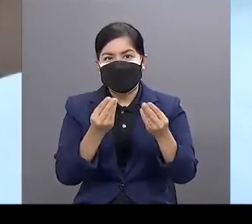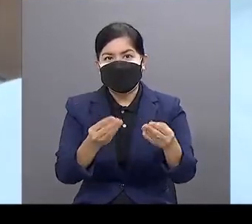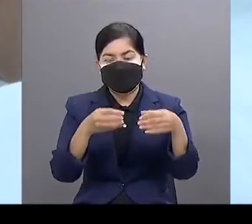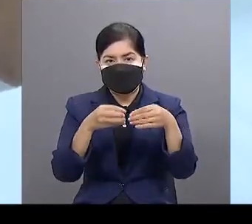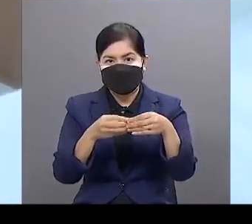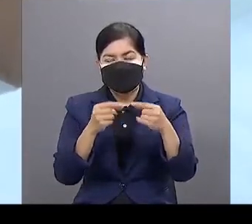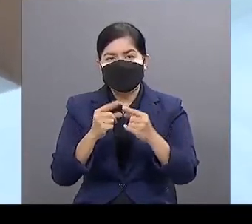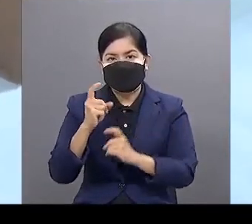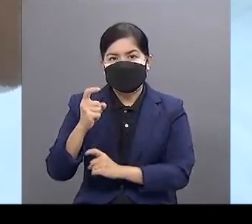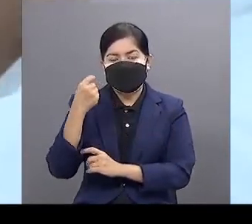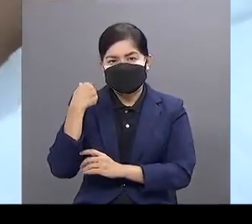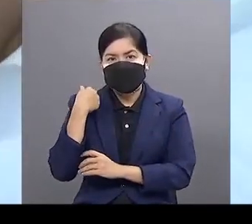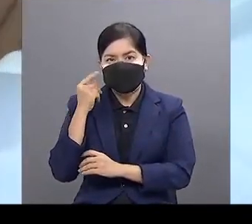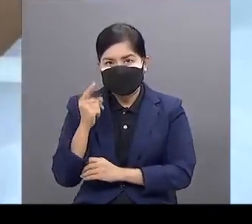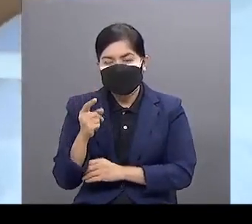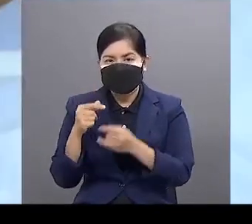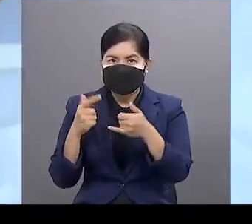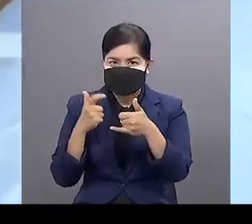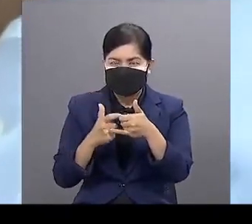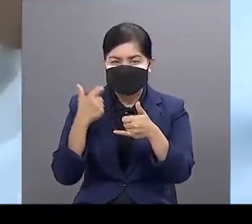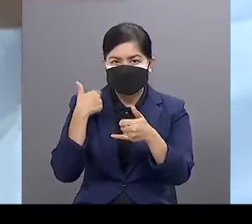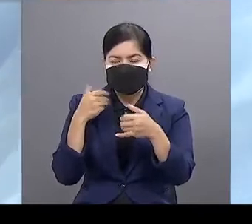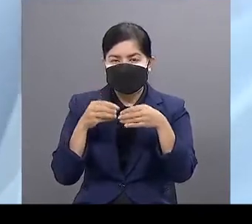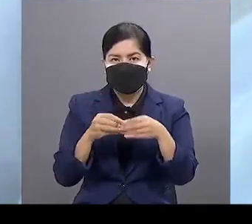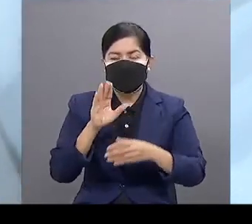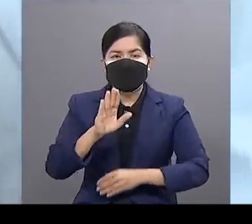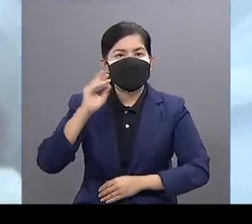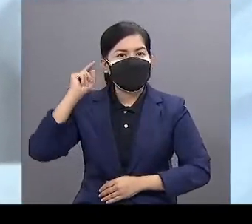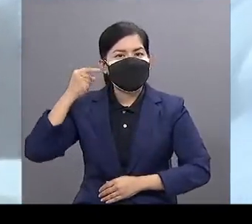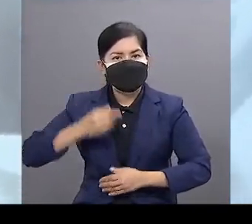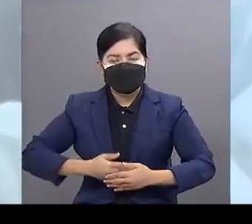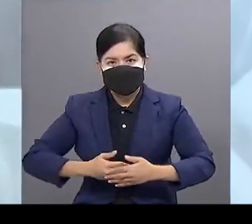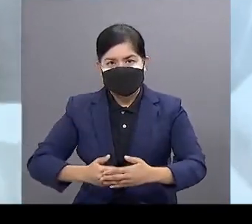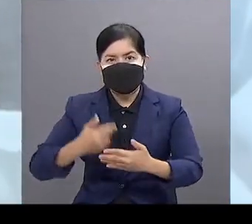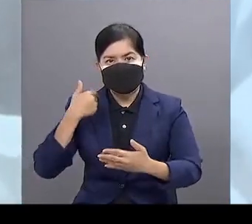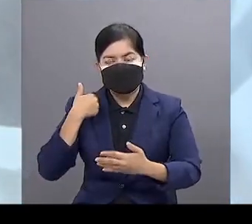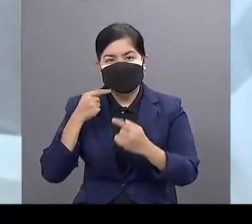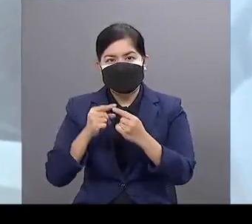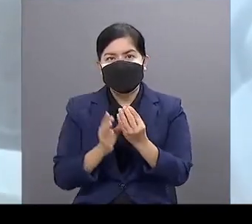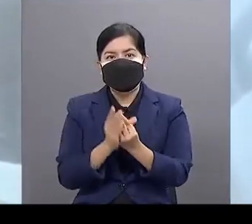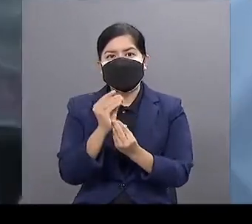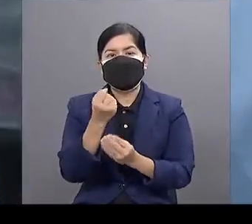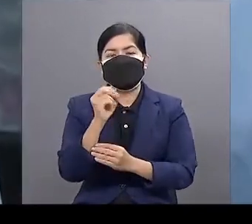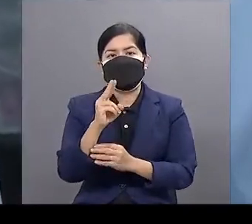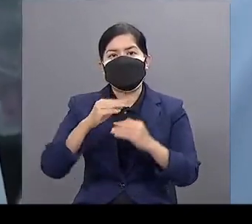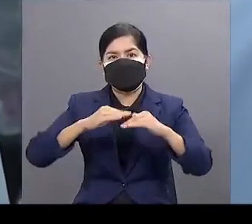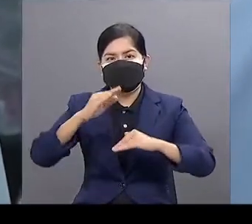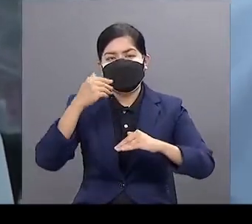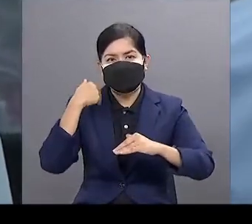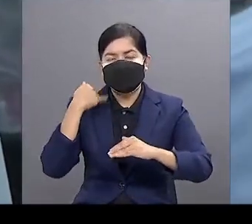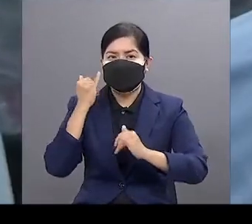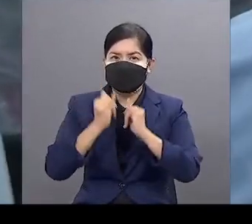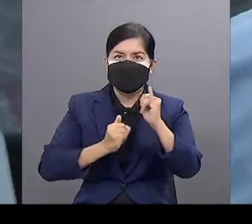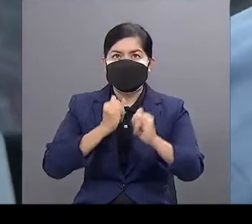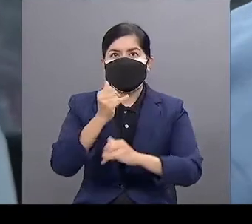ฉีดวัคซีนให้มากขึ้นโดยเฉพาะหญิงตั้งครรภ์ที่มีอายุครรภ์ตั้งแต่ 12สัปดาห์ขึ้นไปสามารถรับอินได้ตั้งแต่วันนี้จนถึงวันที่